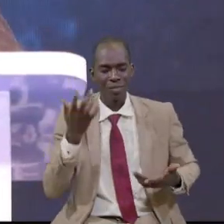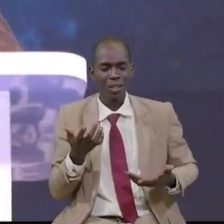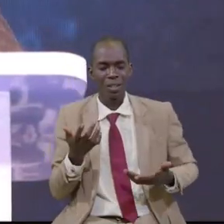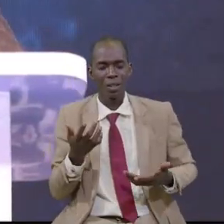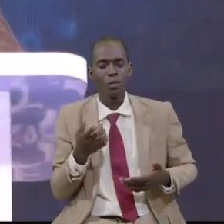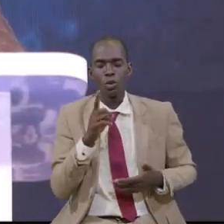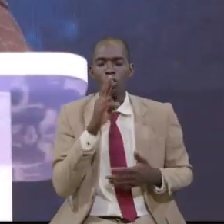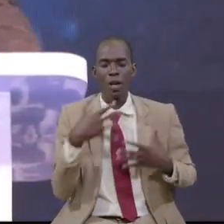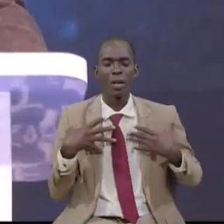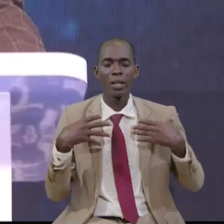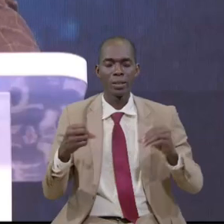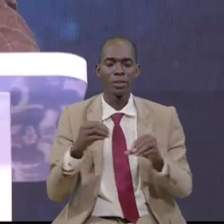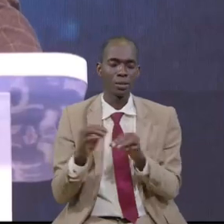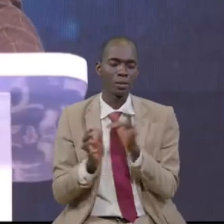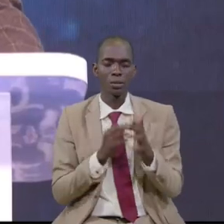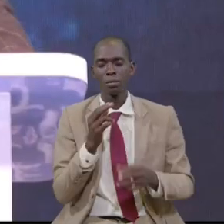vous en êtes guéri.